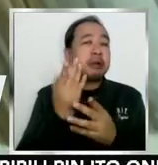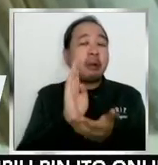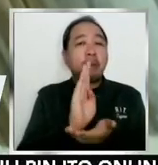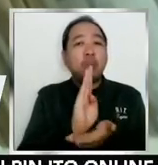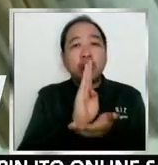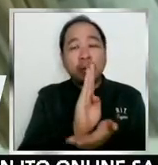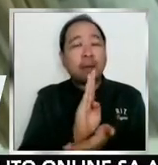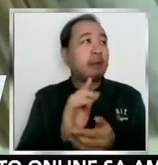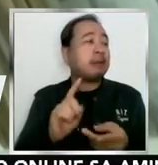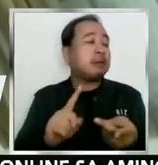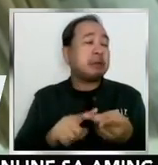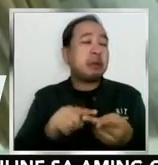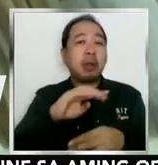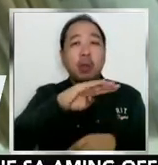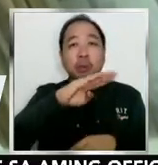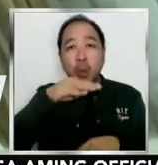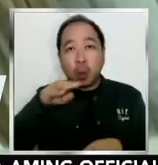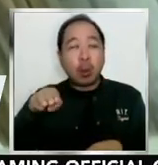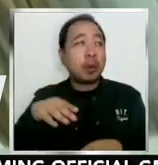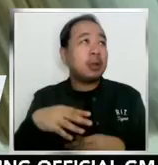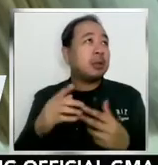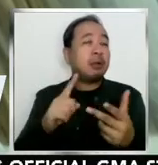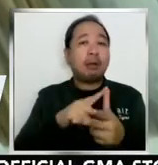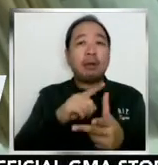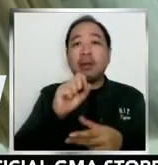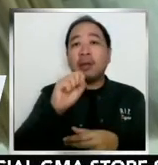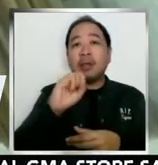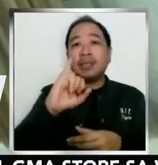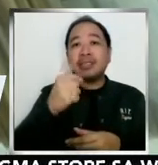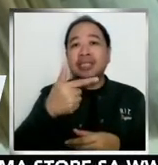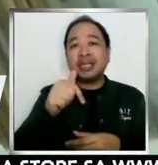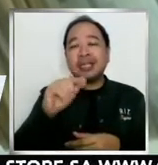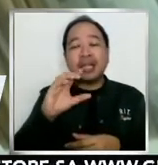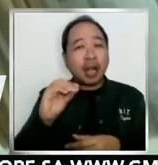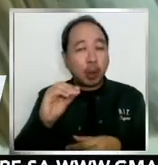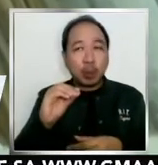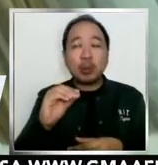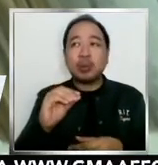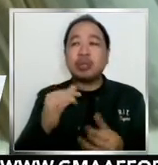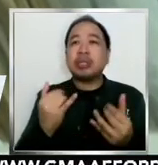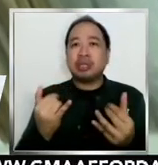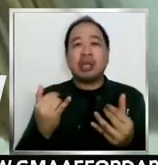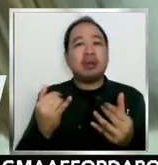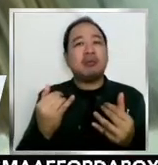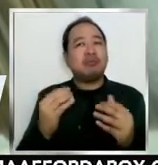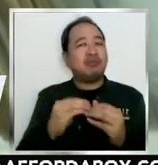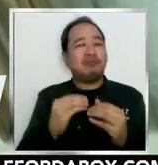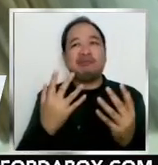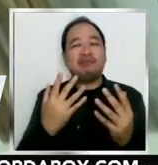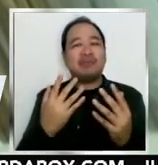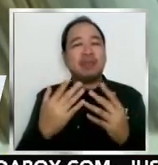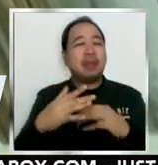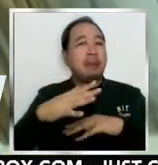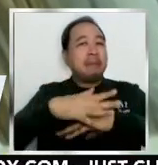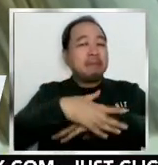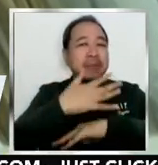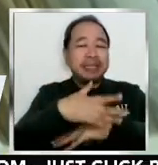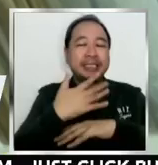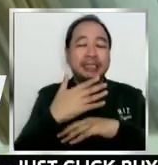yung mga protocol, it's more convenient ngayon. No more antigen or ano. Not like last year,